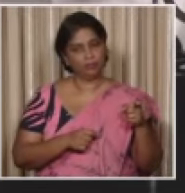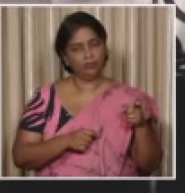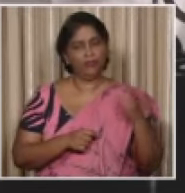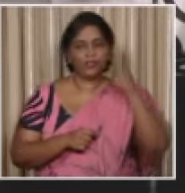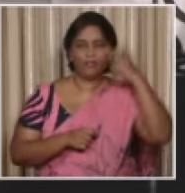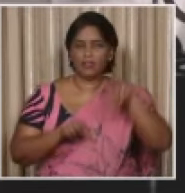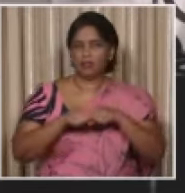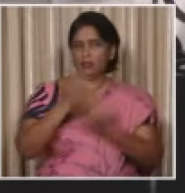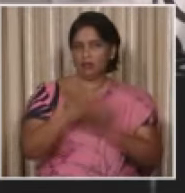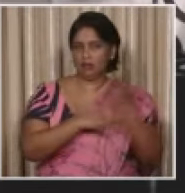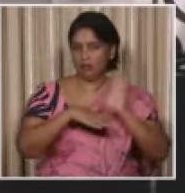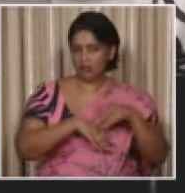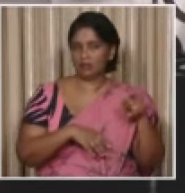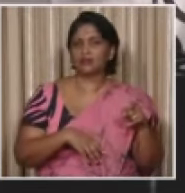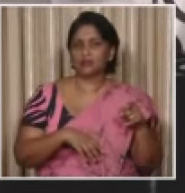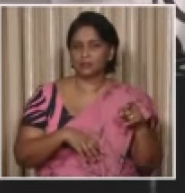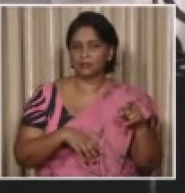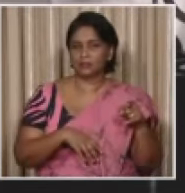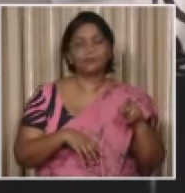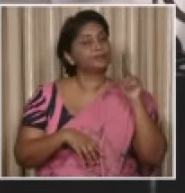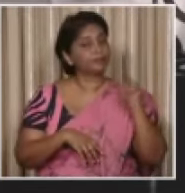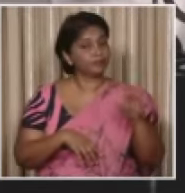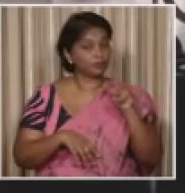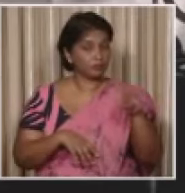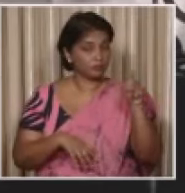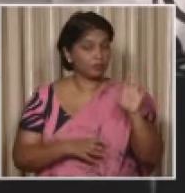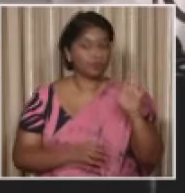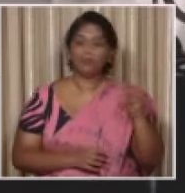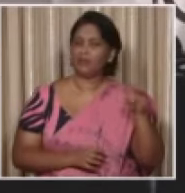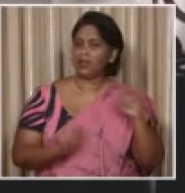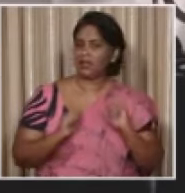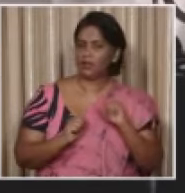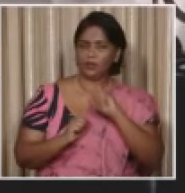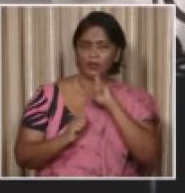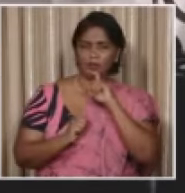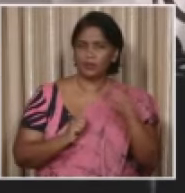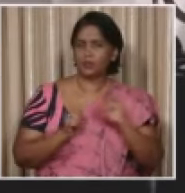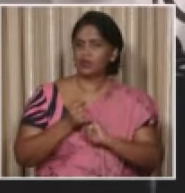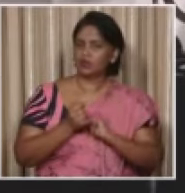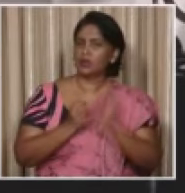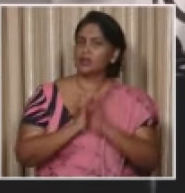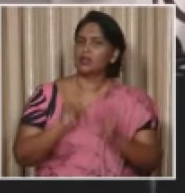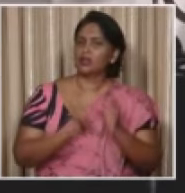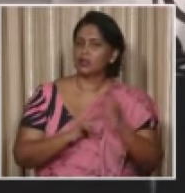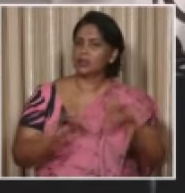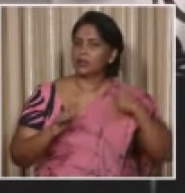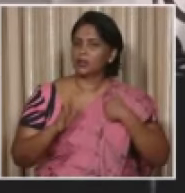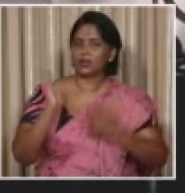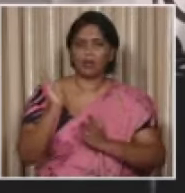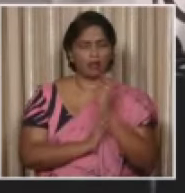विश्वास भंगेट मुण दिंड वेलातीमा वेरदी नई श्रेष्ठाधिकरण सुमंदिर मंत्रितुमागे मूलिक